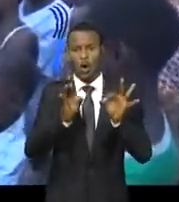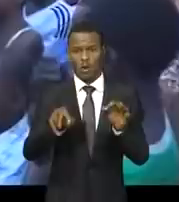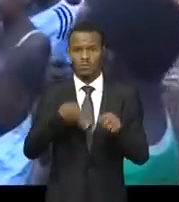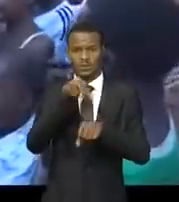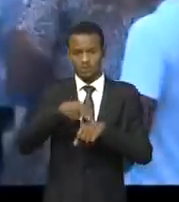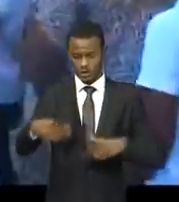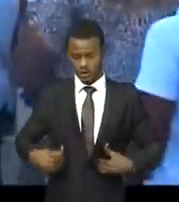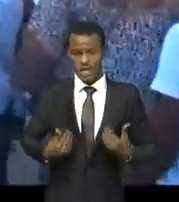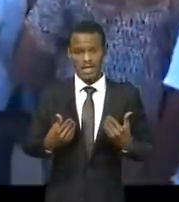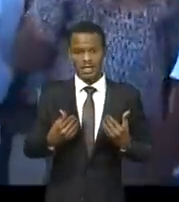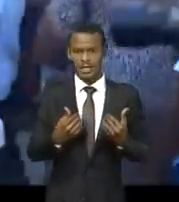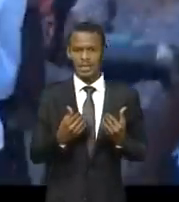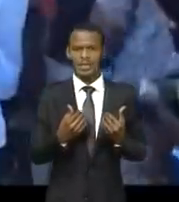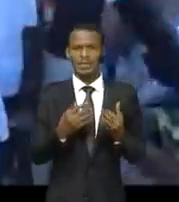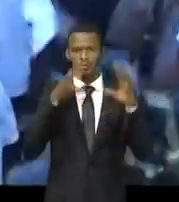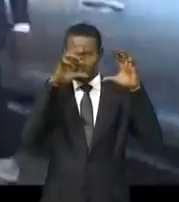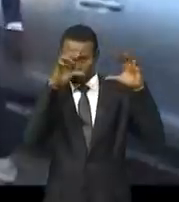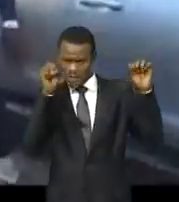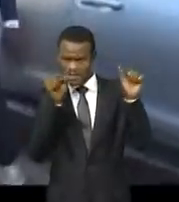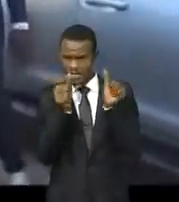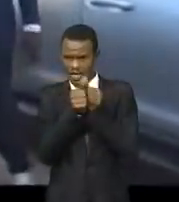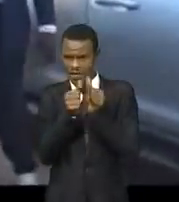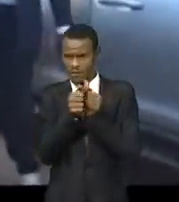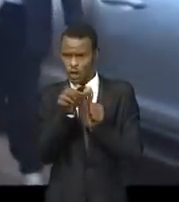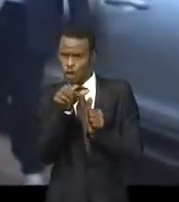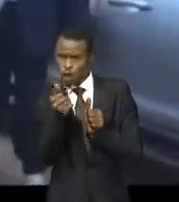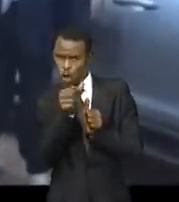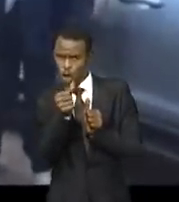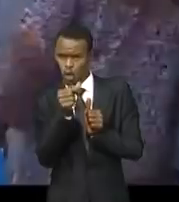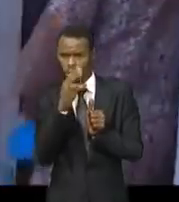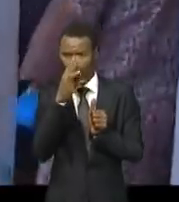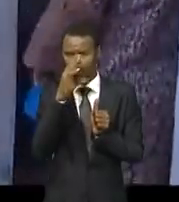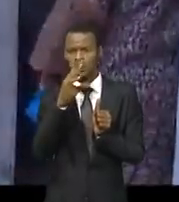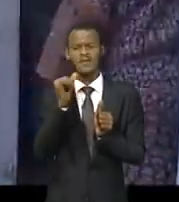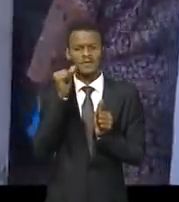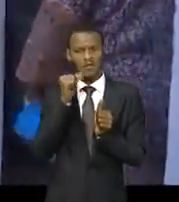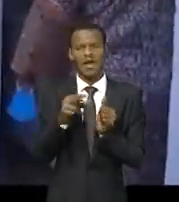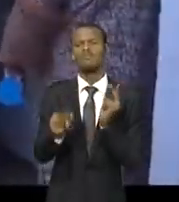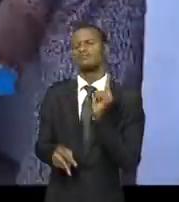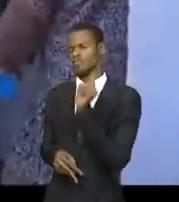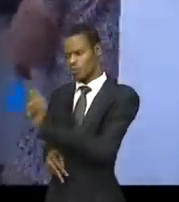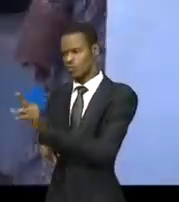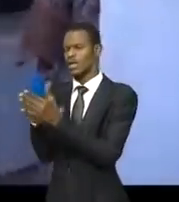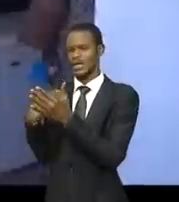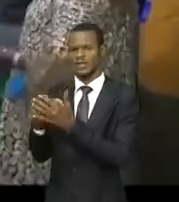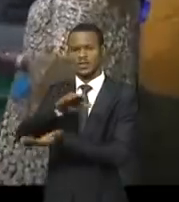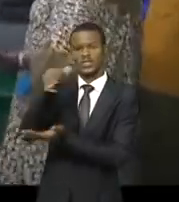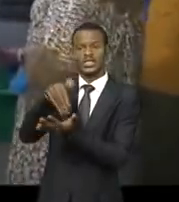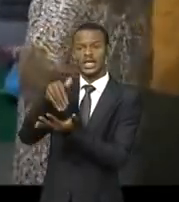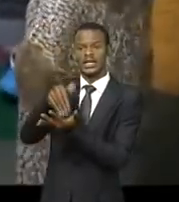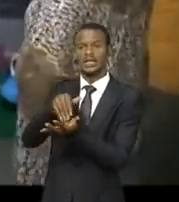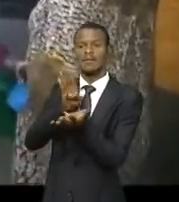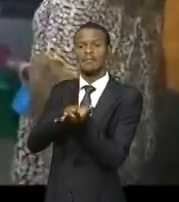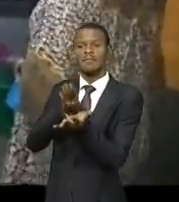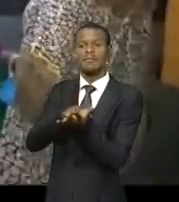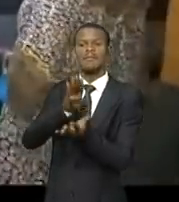chorégraphe internationale Jenny Bosengo, sont allés au centre d'urgence de Bandalungwa pour s'imprégner de la situation dans laquelle vivent